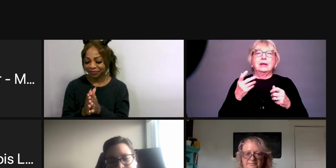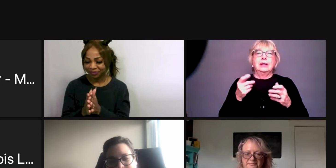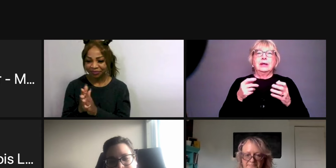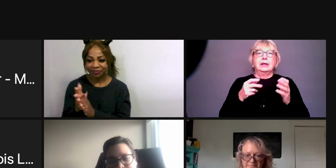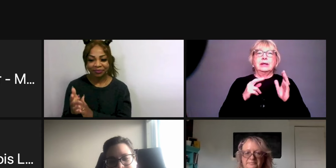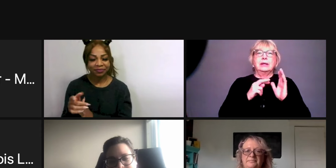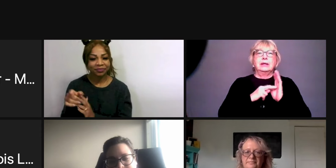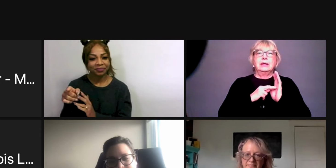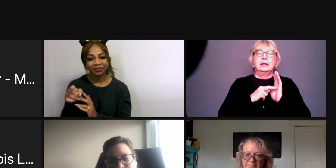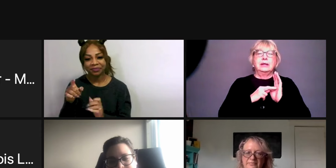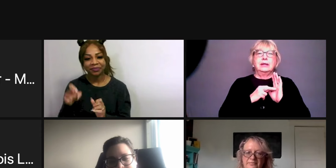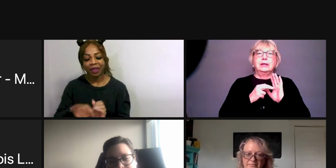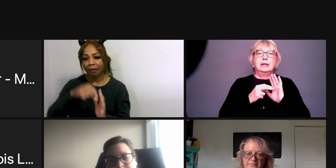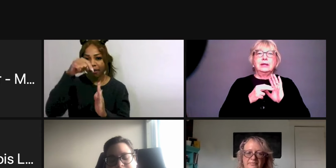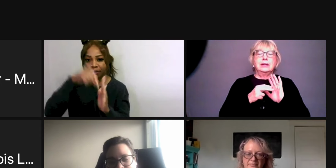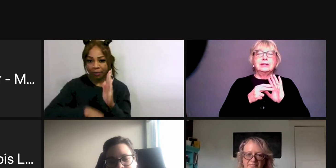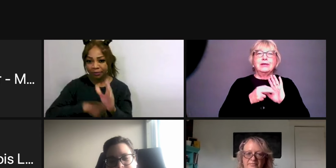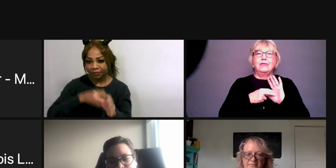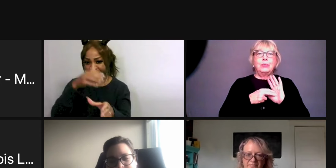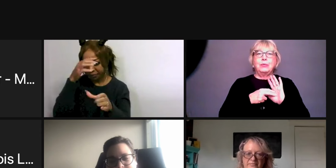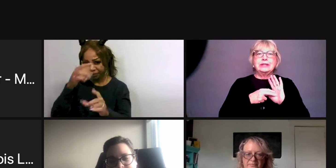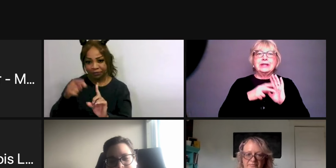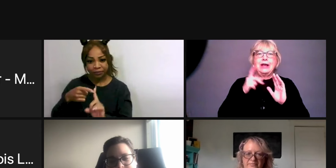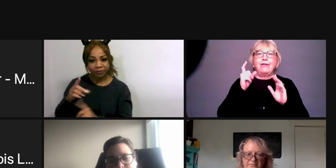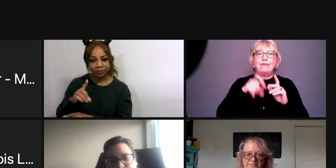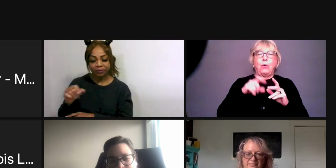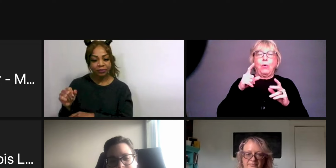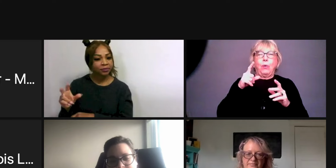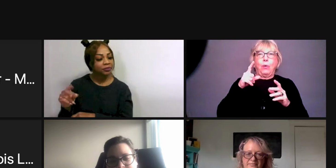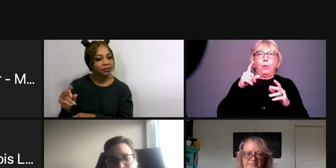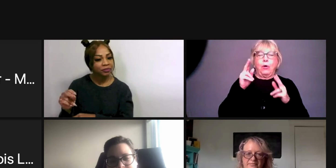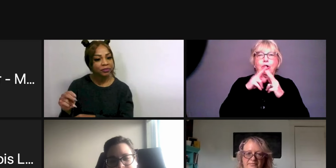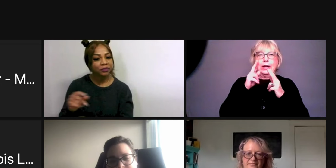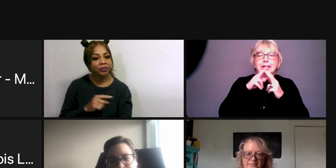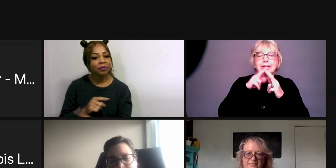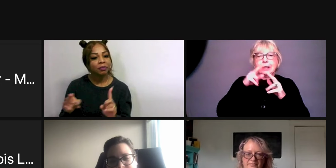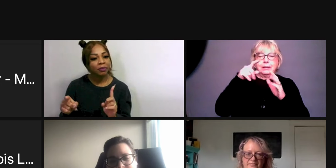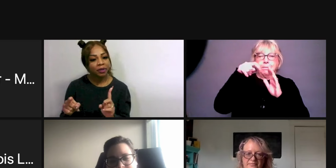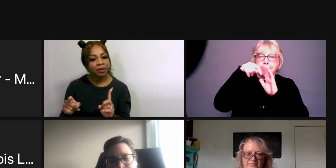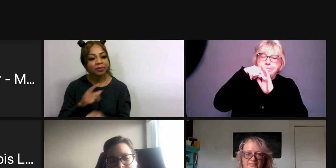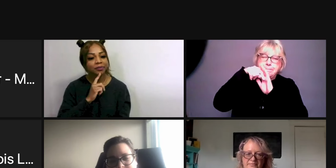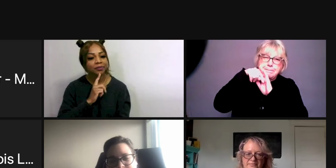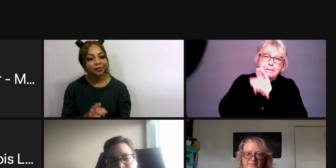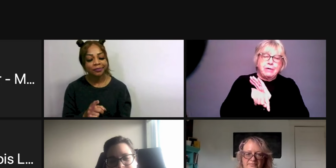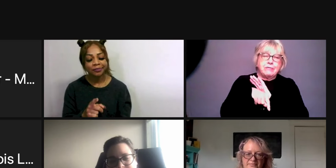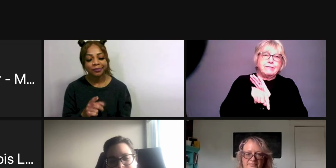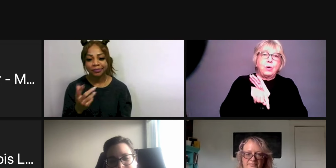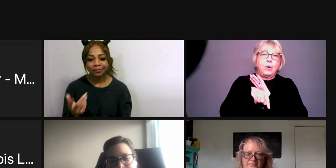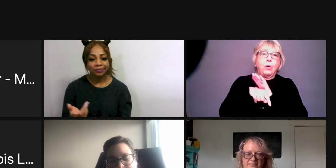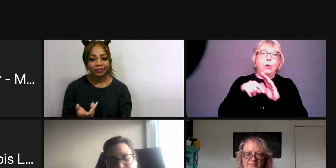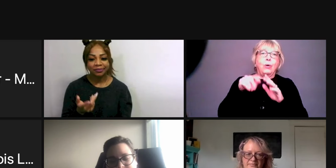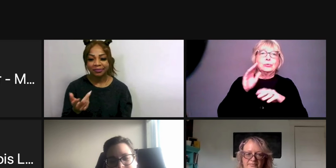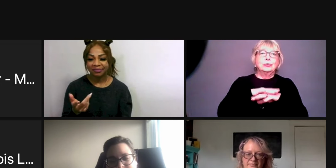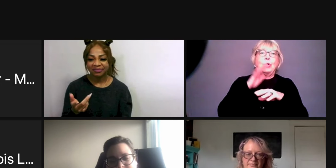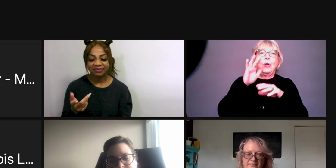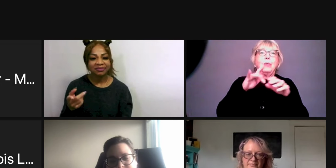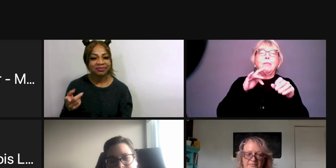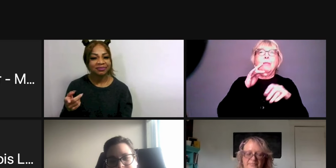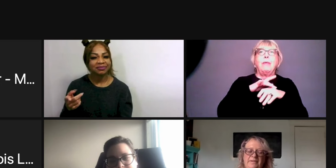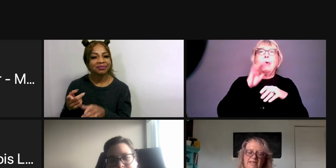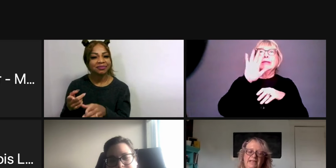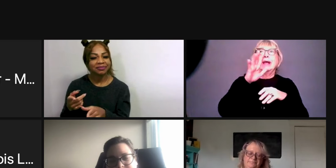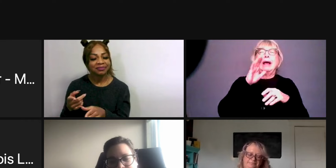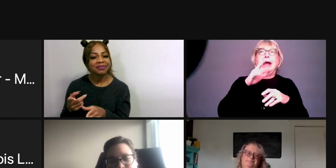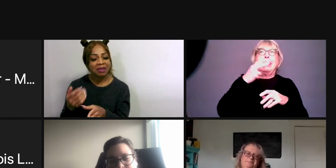qu'il doit avoir une connaissance très approfondie du monde du handicap mais